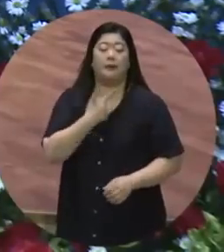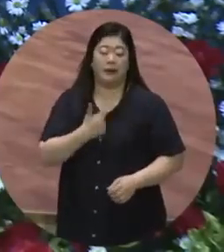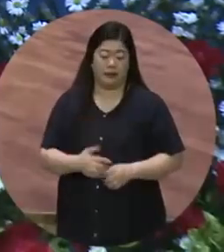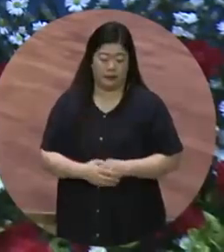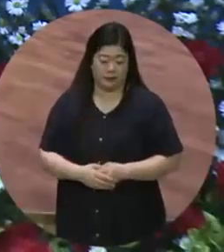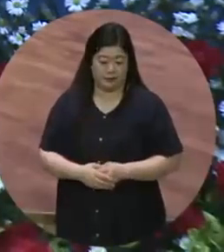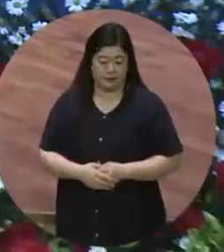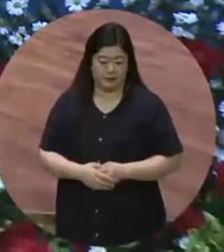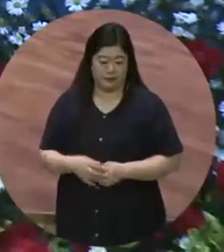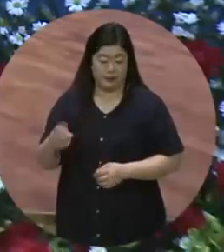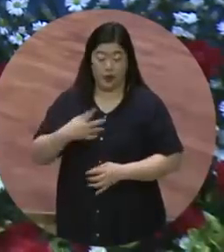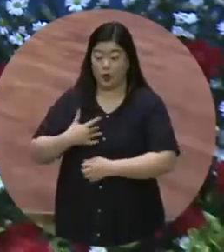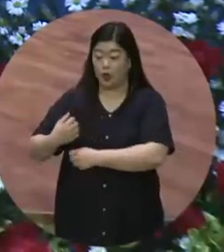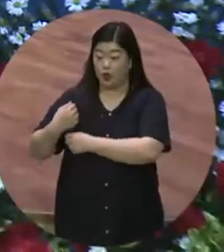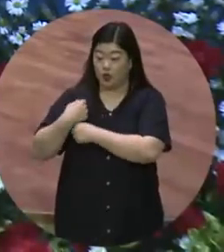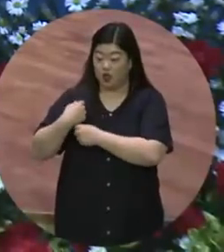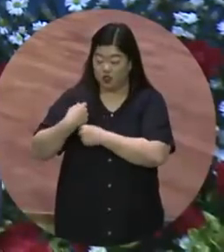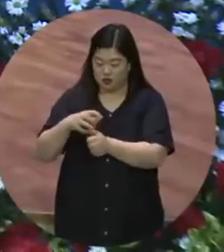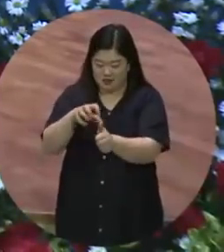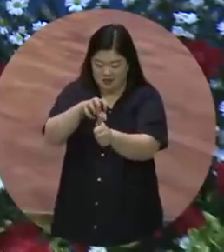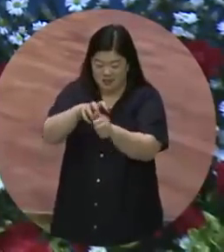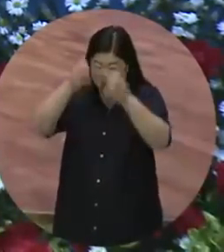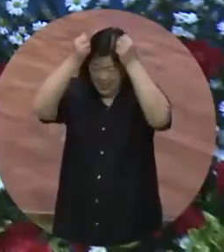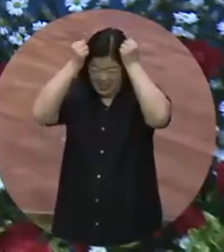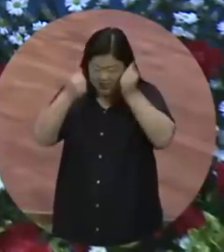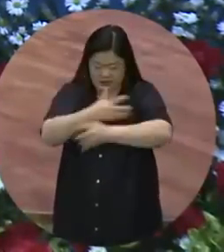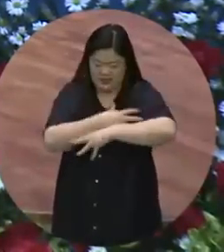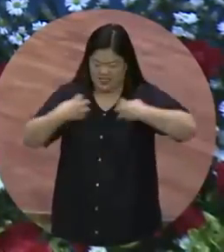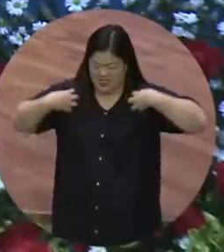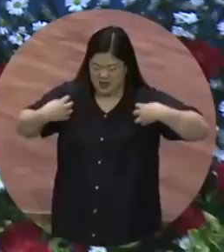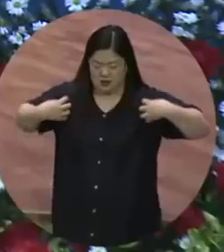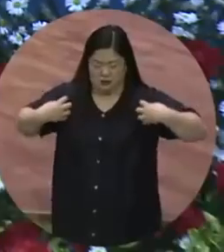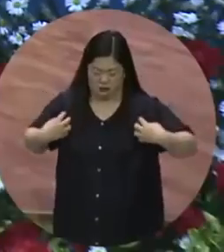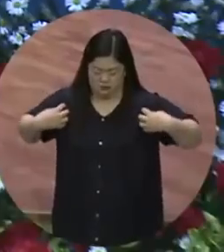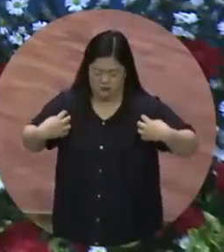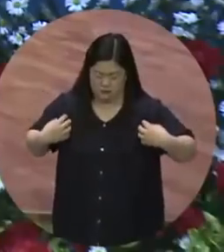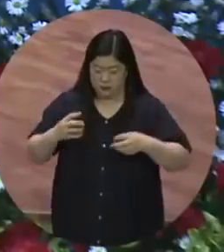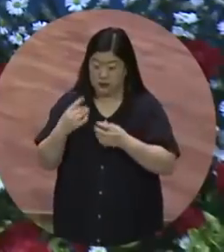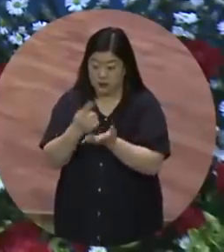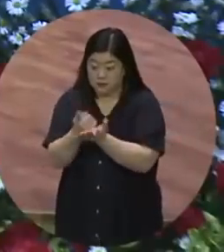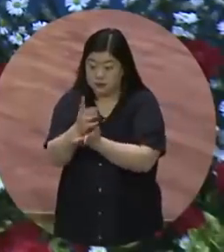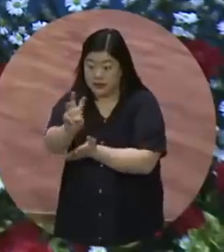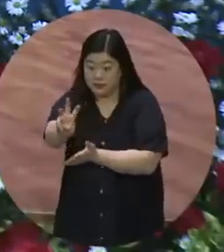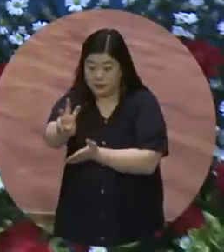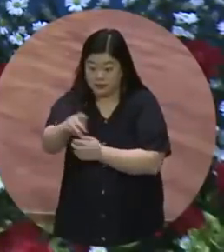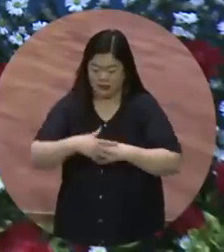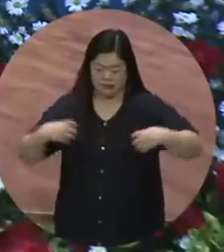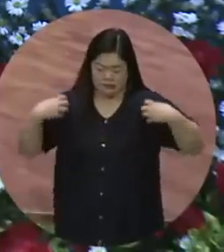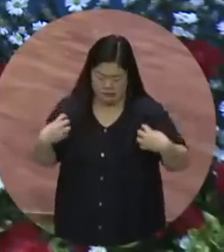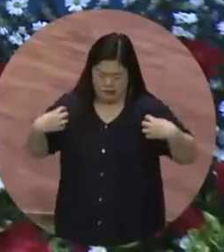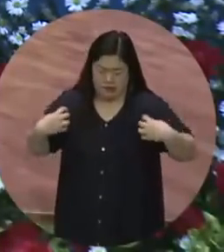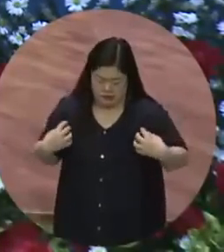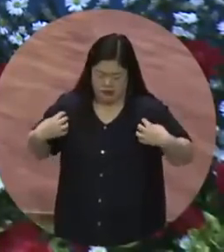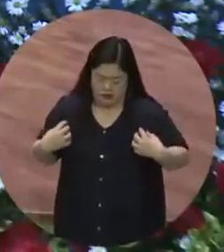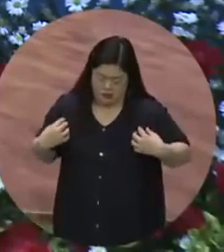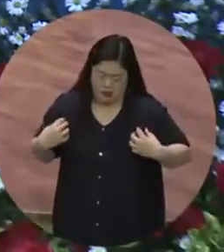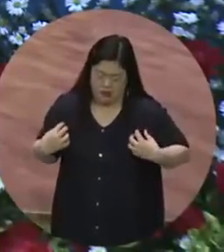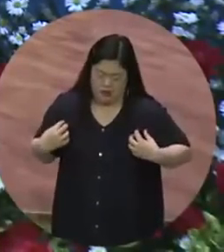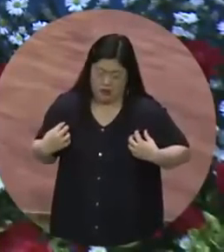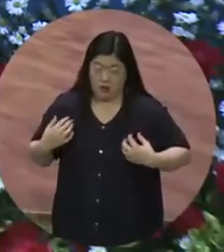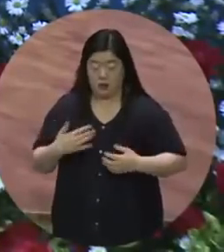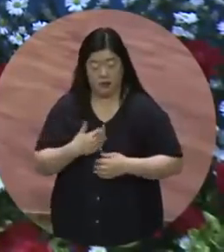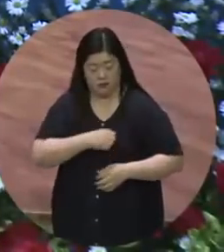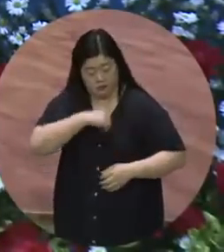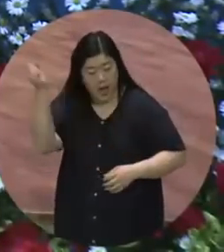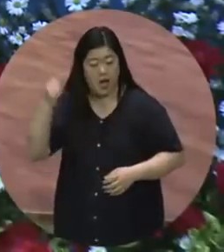완전 무장 대표하고 그랬어요. 육군단 군 완전 무장 대표. 이게 뭐냐면요 하다 뛰다 보면요 언제나 그래요. 그렇게